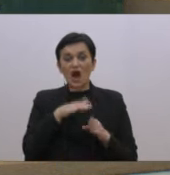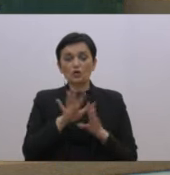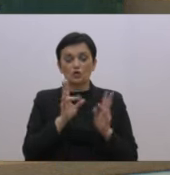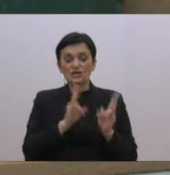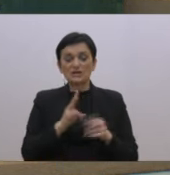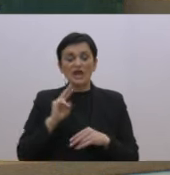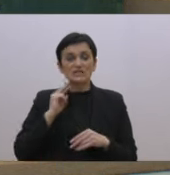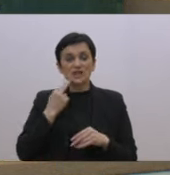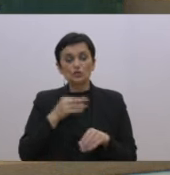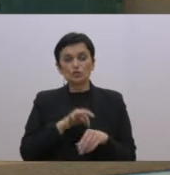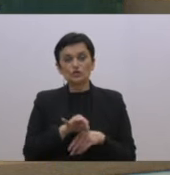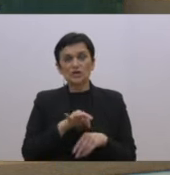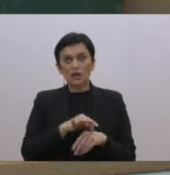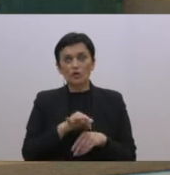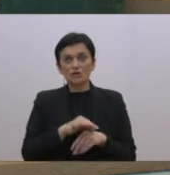დაზარალებულად სექსუალური ძალადობის